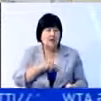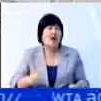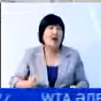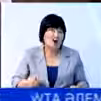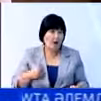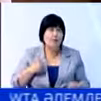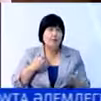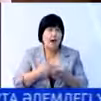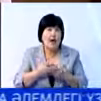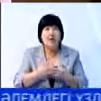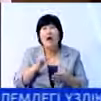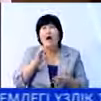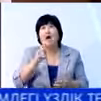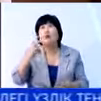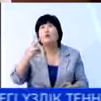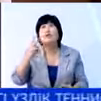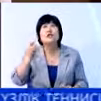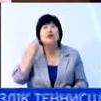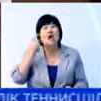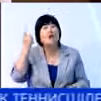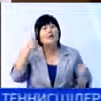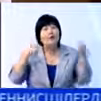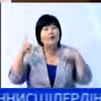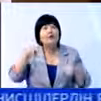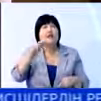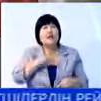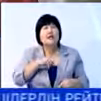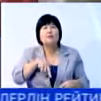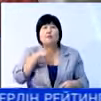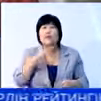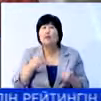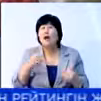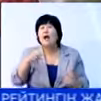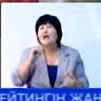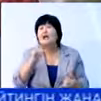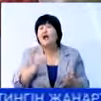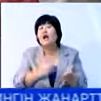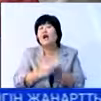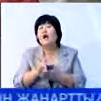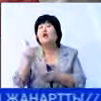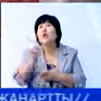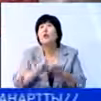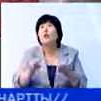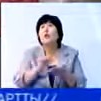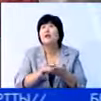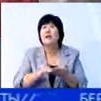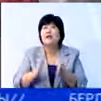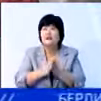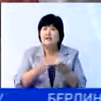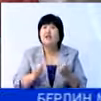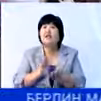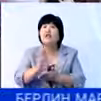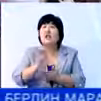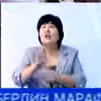абыроймен атқарды. Ақын 32 жасынан творчествалық қызметке бет бұрды. Лирикалық бағыттағы өлеңдер жазып, жинақтар шығара